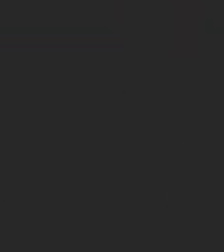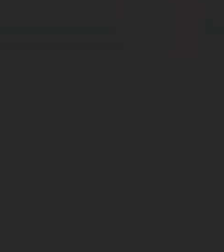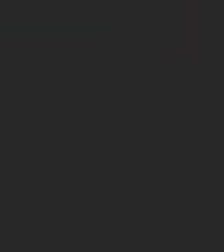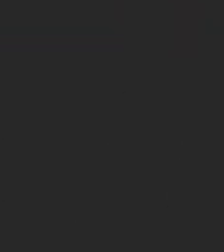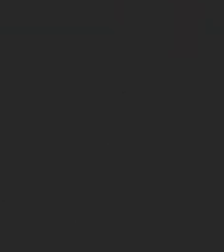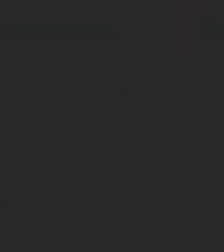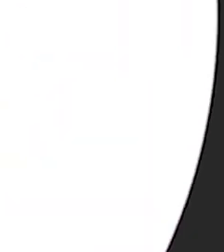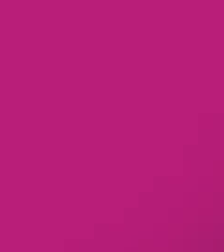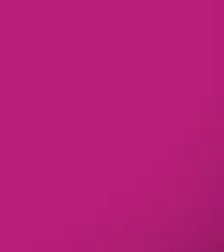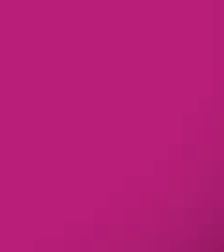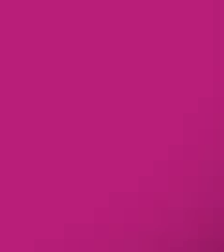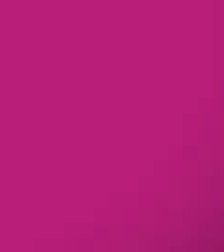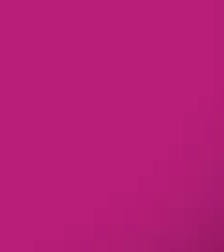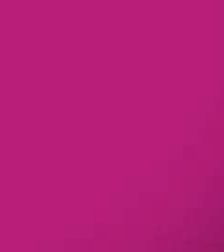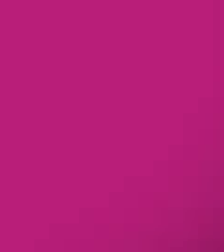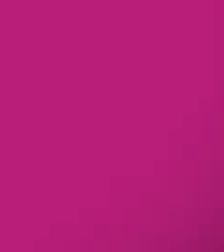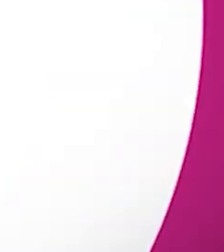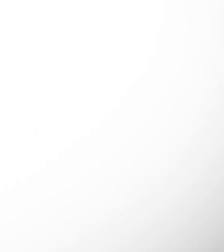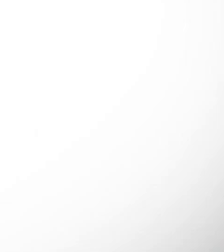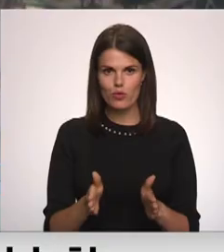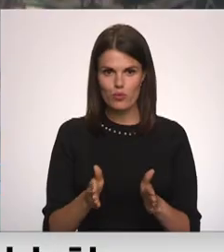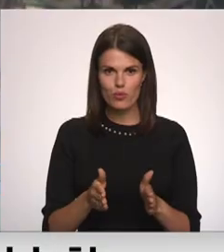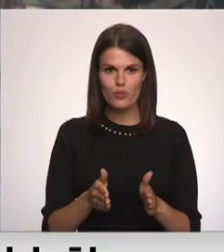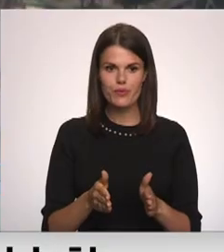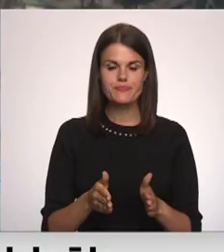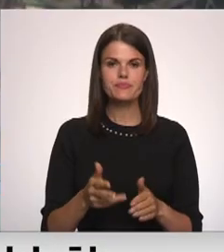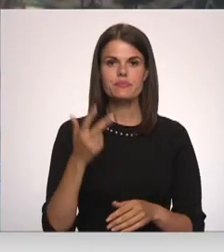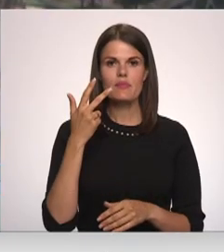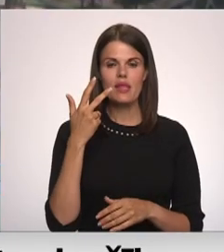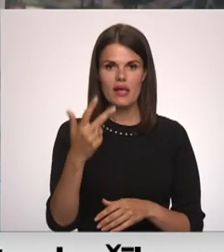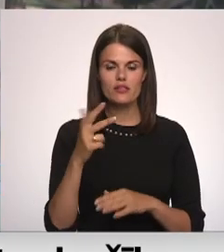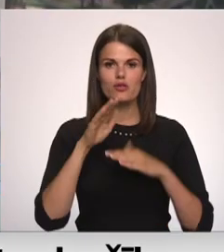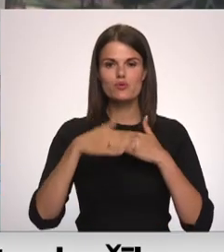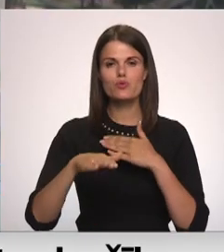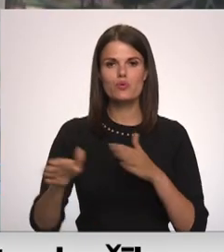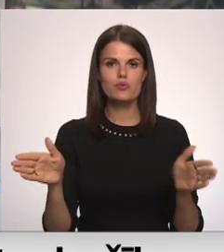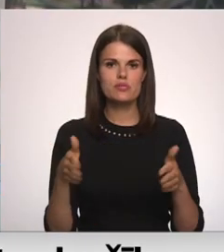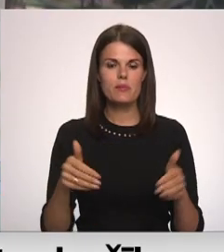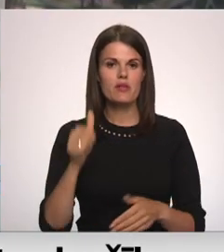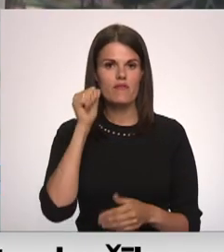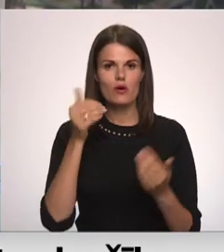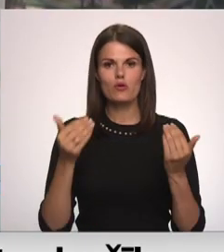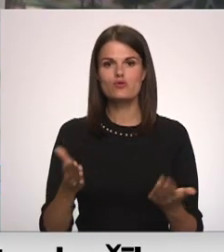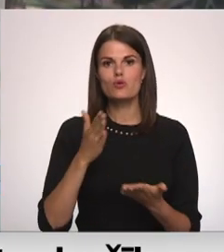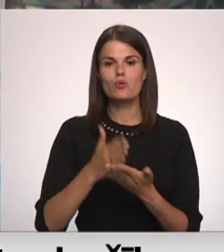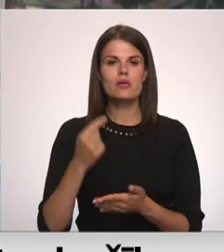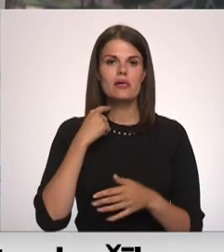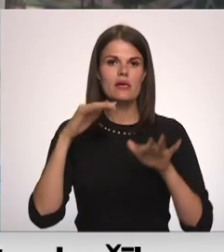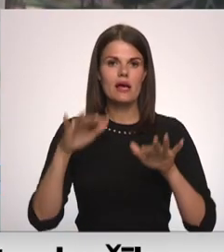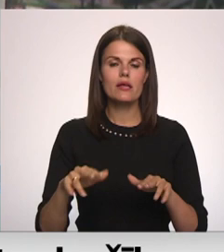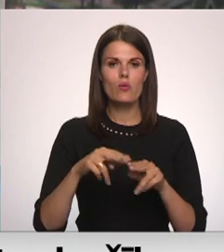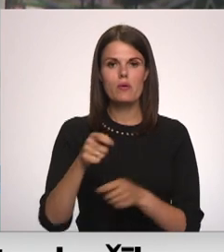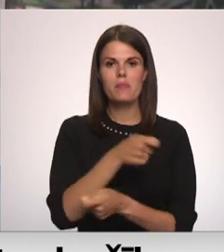Re! Viss ēters ir te! Trīs jūru samitā, kas vakar un šodien notiek Rīgā un to pavadošajā biznesa